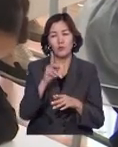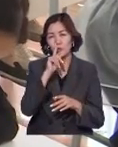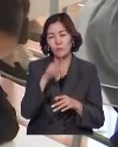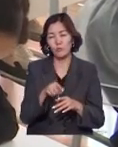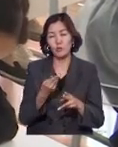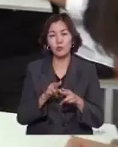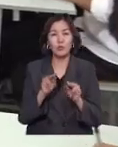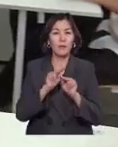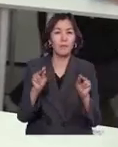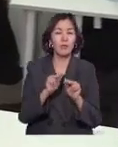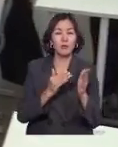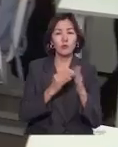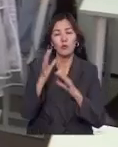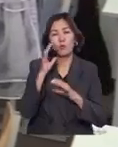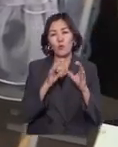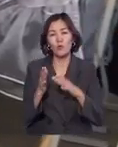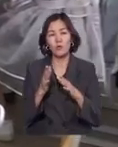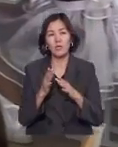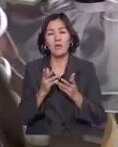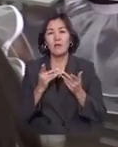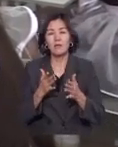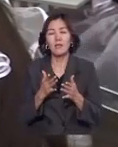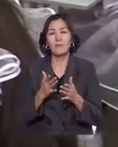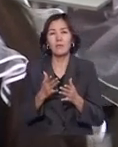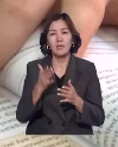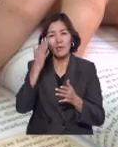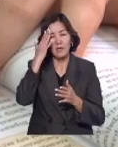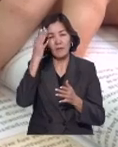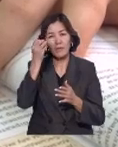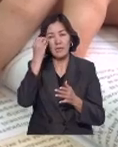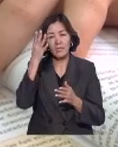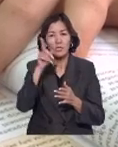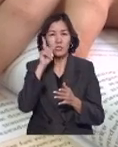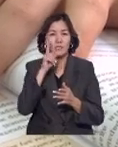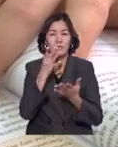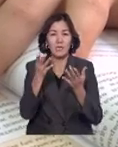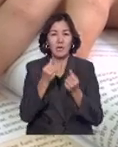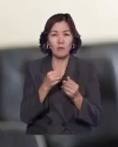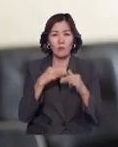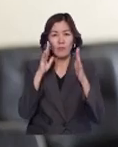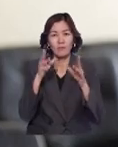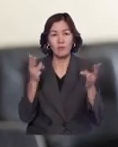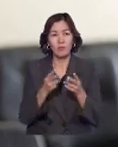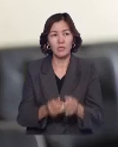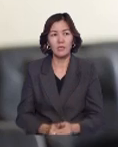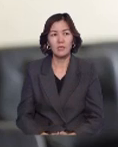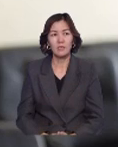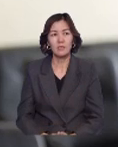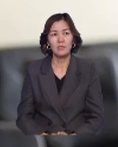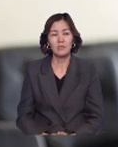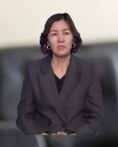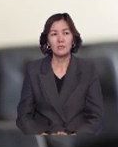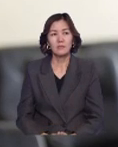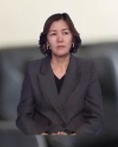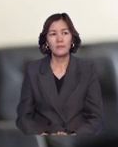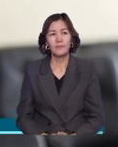Сондықтан педагогикалық жоғары оқу орындарына талапты, қабілетті жастарды қабылдауға баса мән беру керек, деді. В частности было сказано о том,